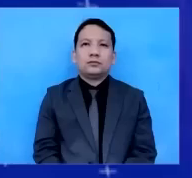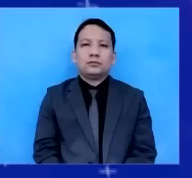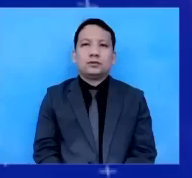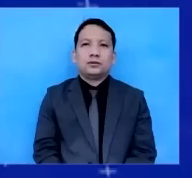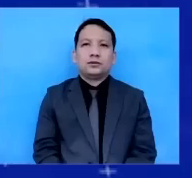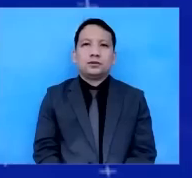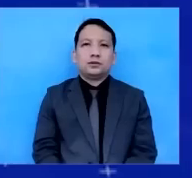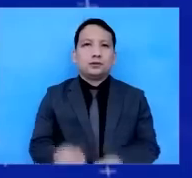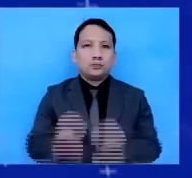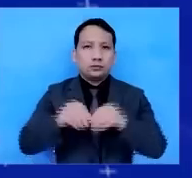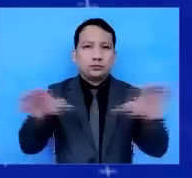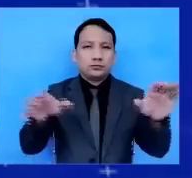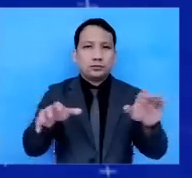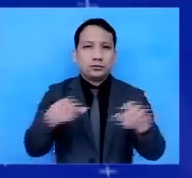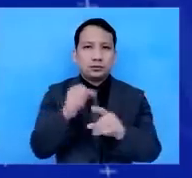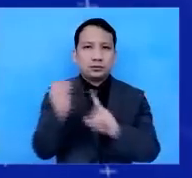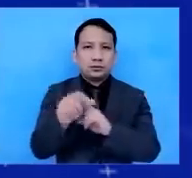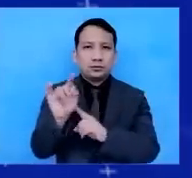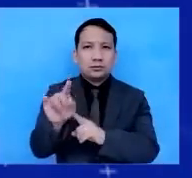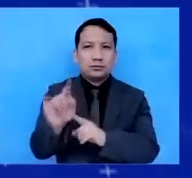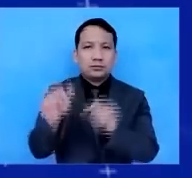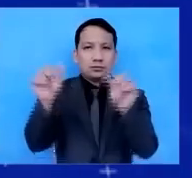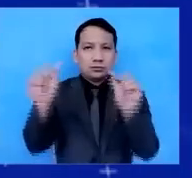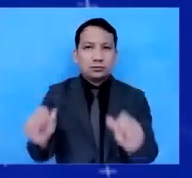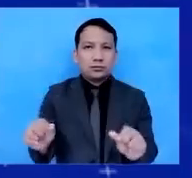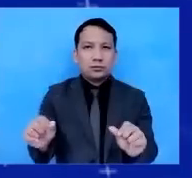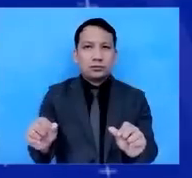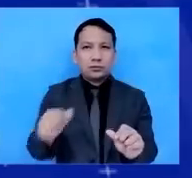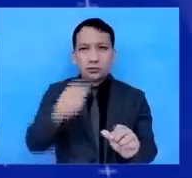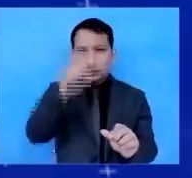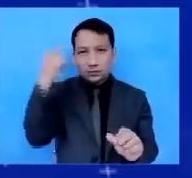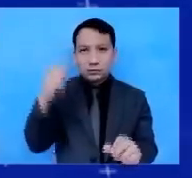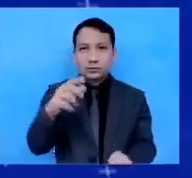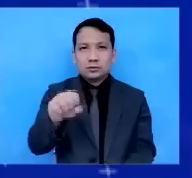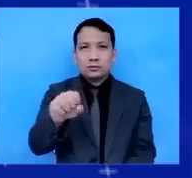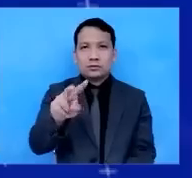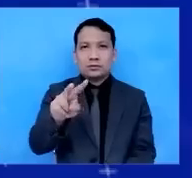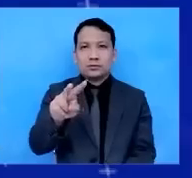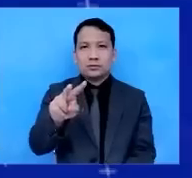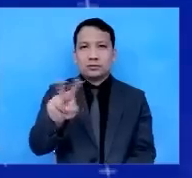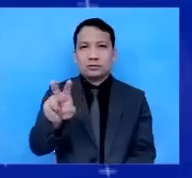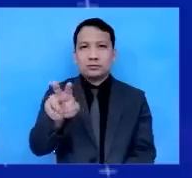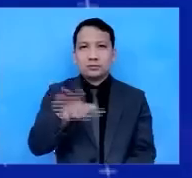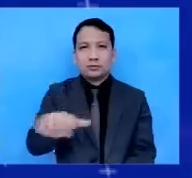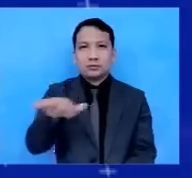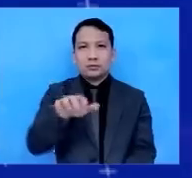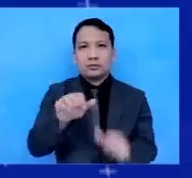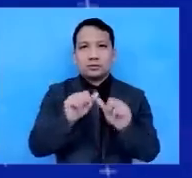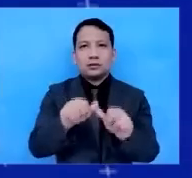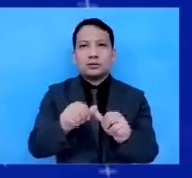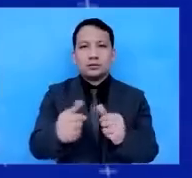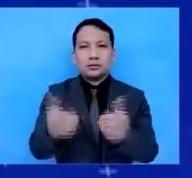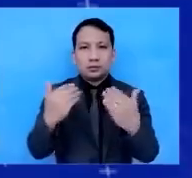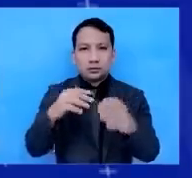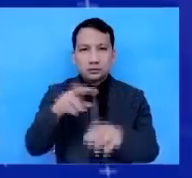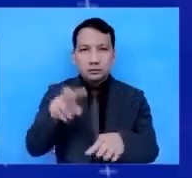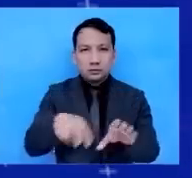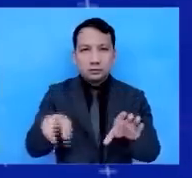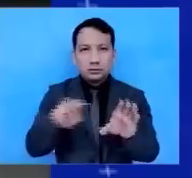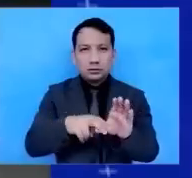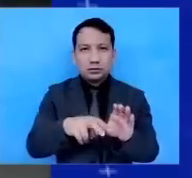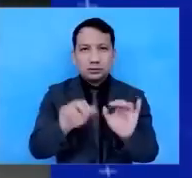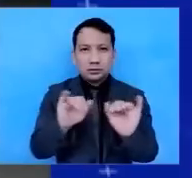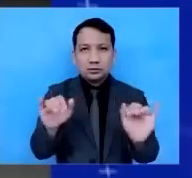kumakalat ngayon sa social media ang mga post tungkol sa isang itim na SUV na gumagala sa mga marataong lugar para mag-alok ng sakay na parang